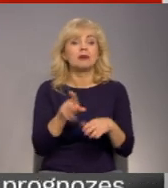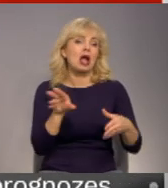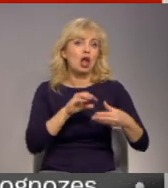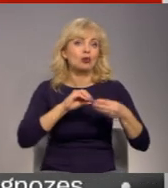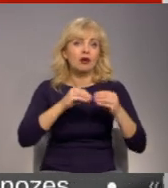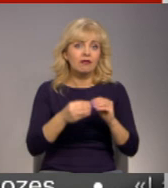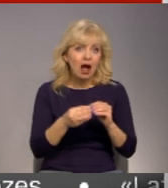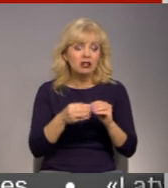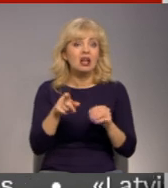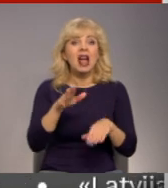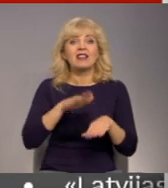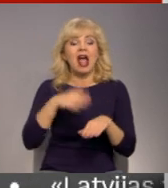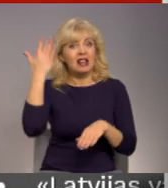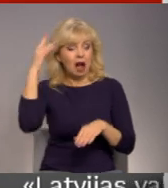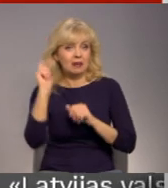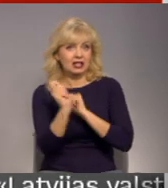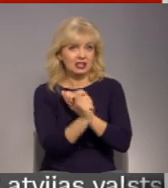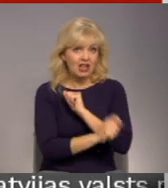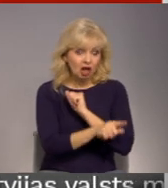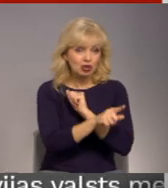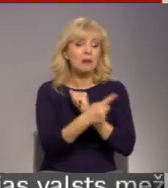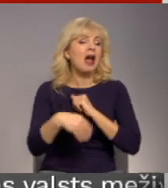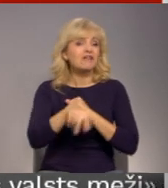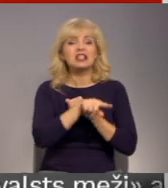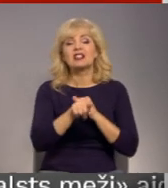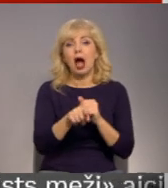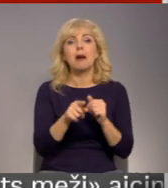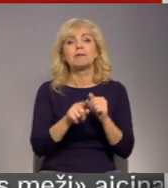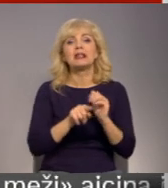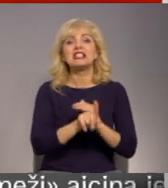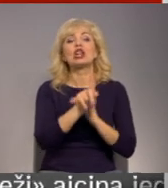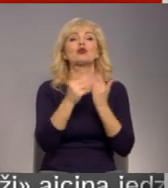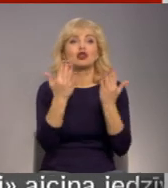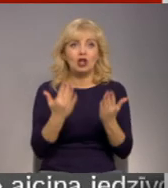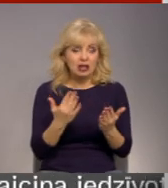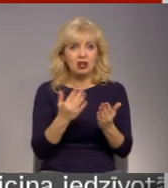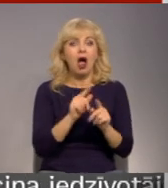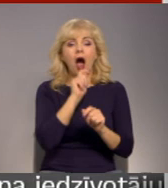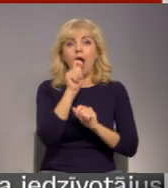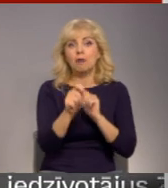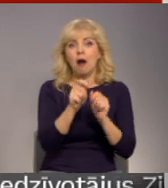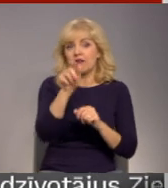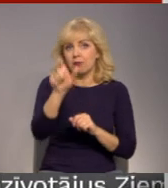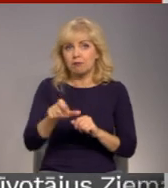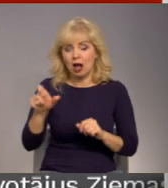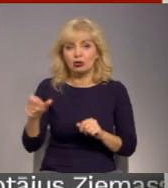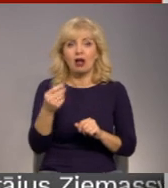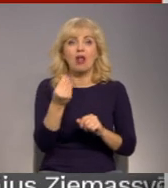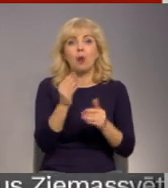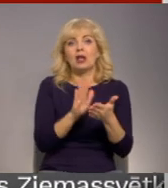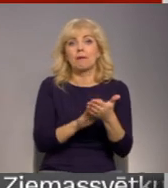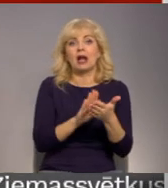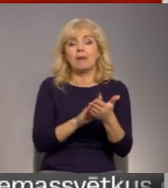šādas ASV sankcijas ar visi izrietošajām sekām, un apbalvojamās personas ar naudas prēmijām